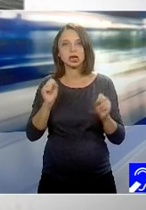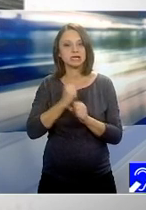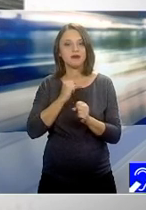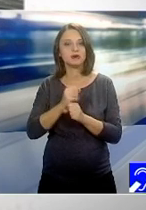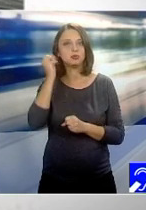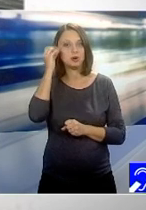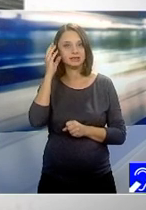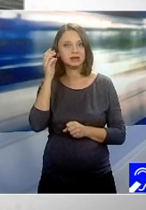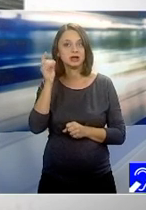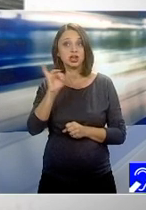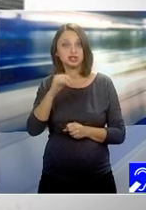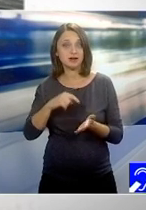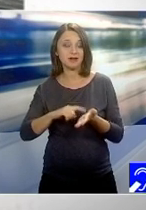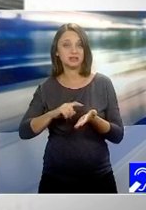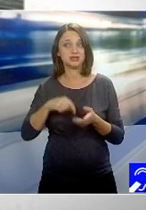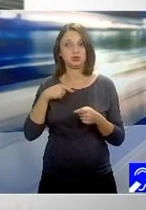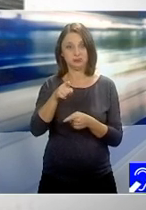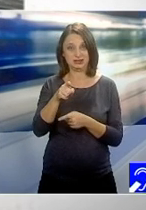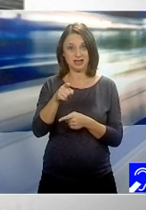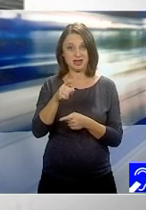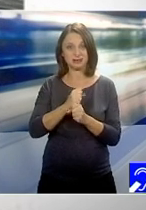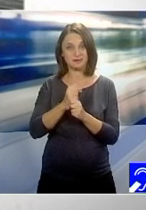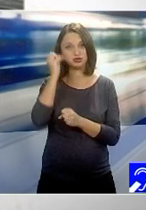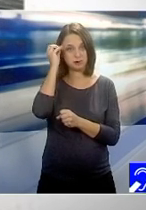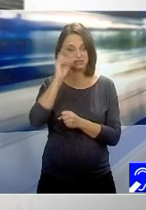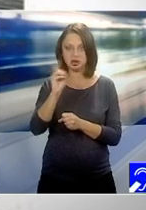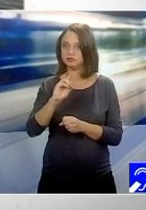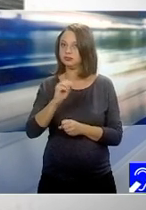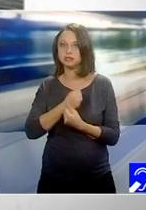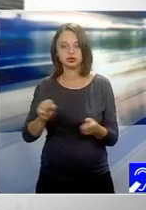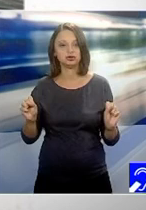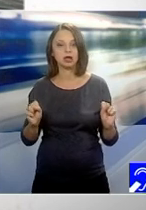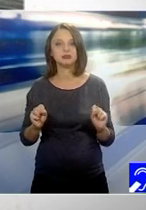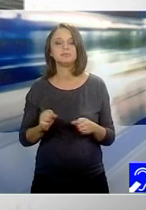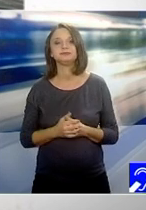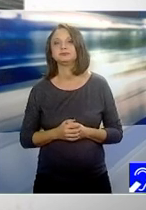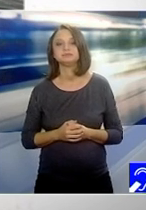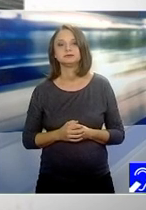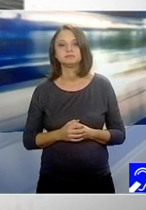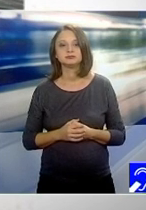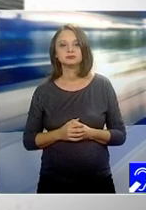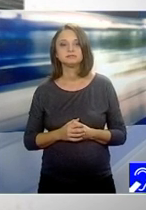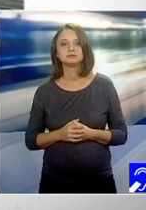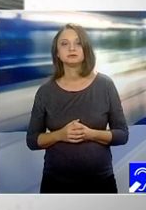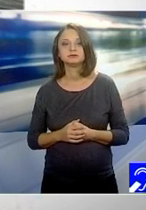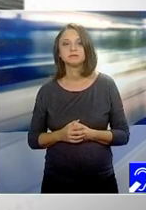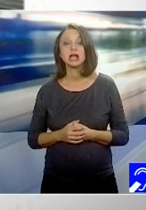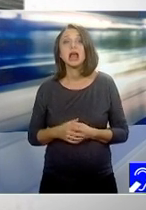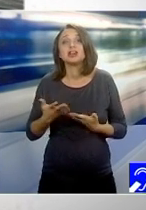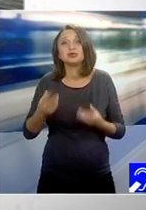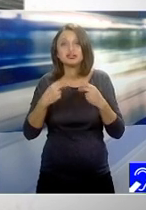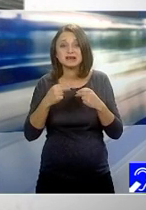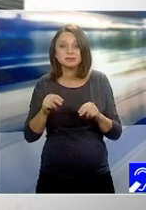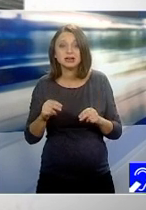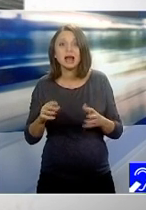Și nu mi s-a cerut niciodată? Nu mi s-a cerut nimic să fac intervenții, să opresc controle, drept dovadă că și n-am avut probleme. Cum explicați dezastru?